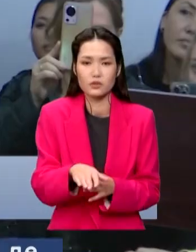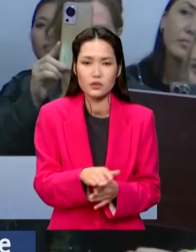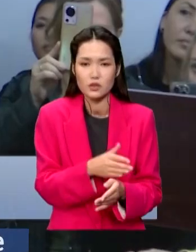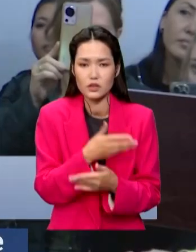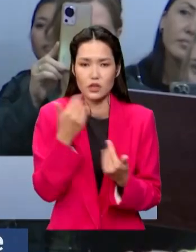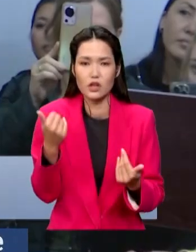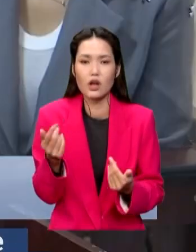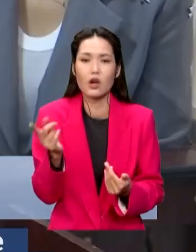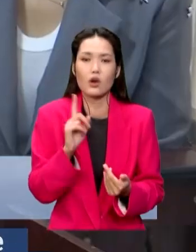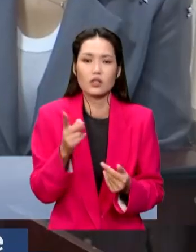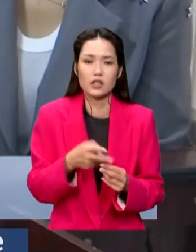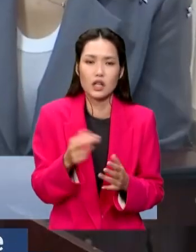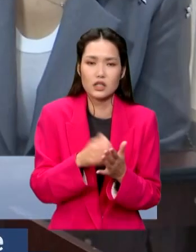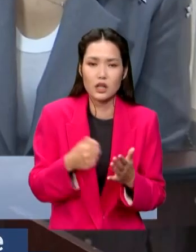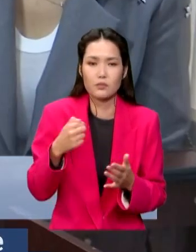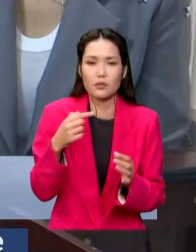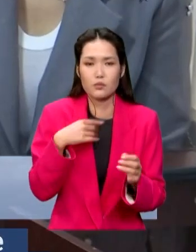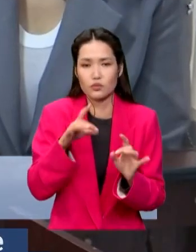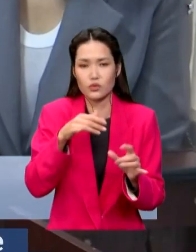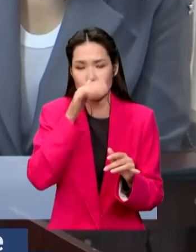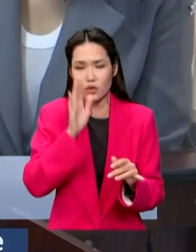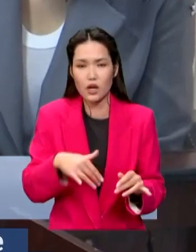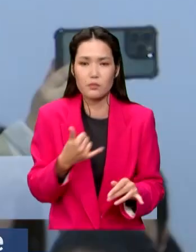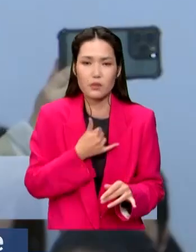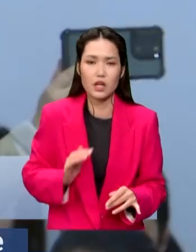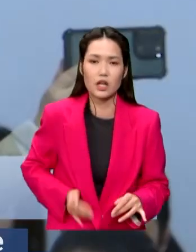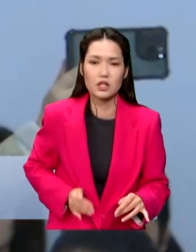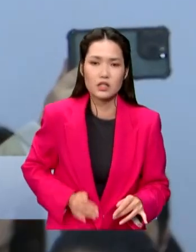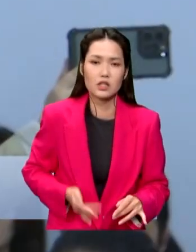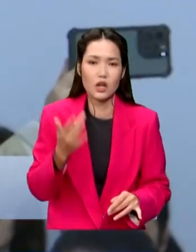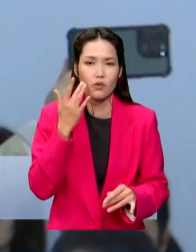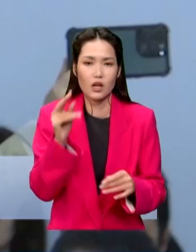что я хотел бы... Можно я поясню, почему? Наша компания произвела диагностику,